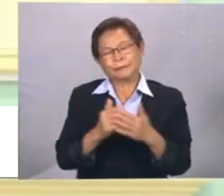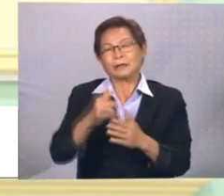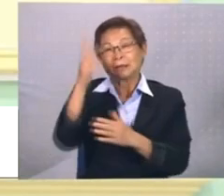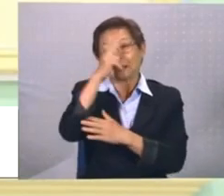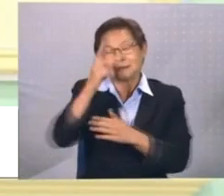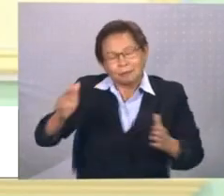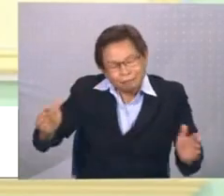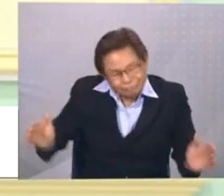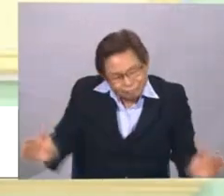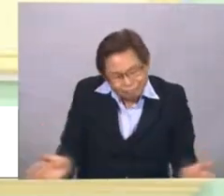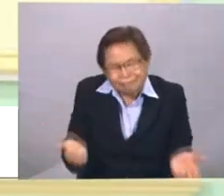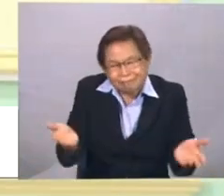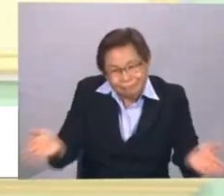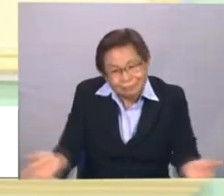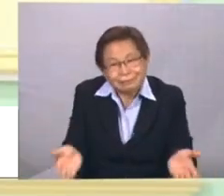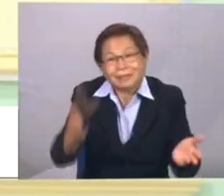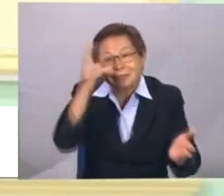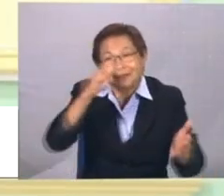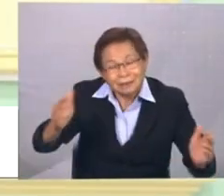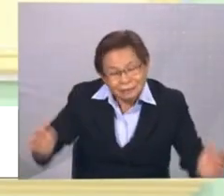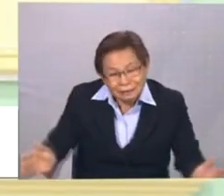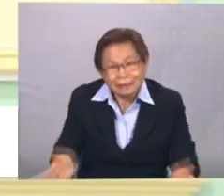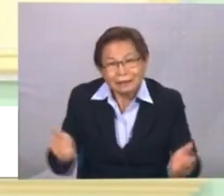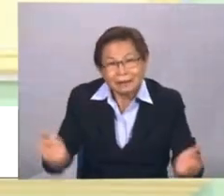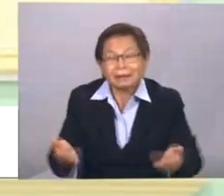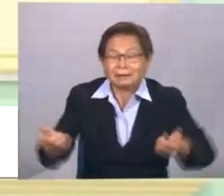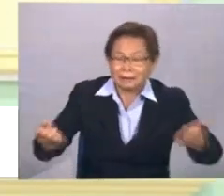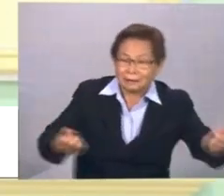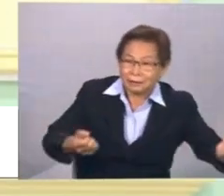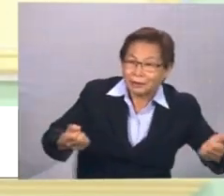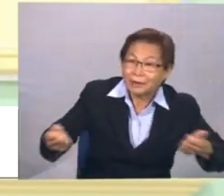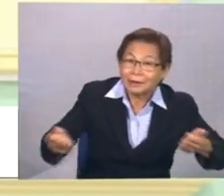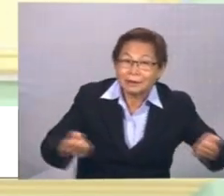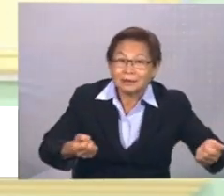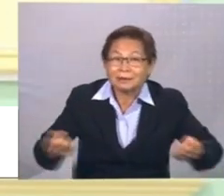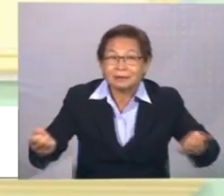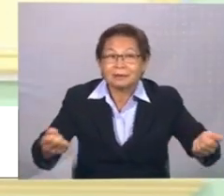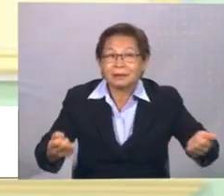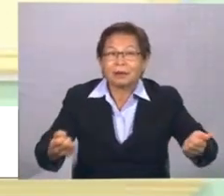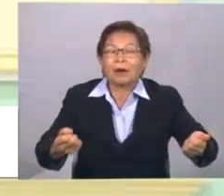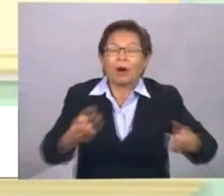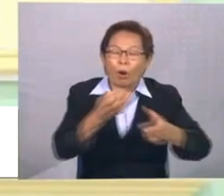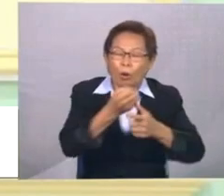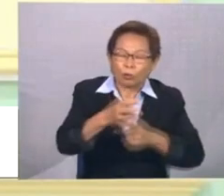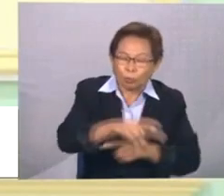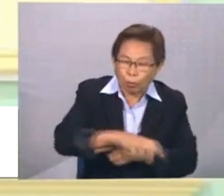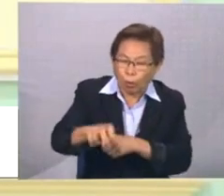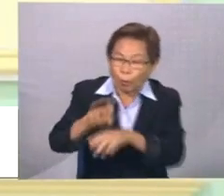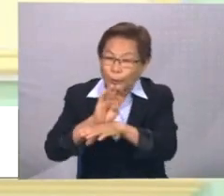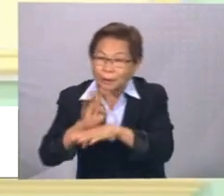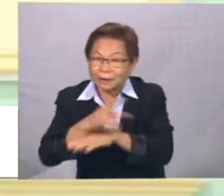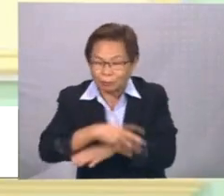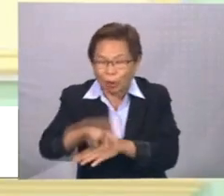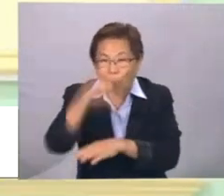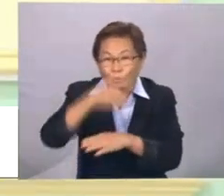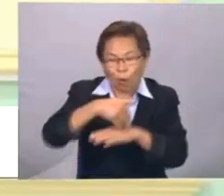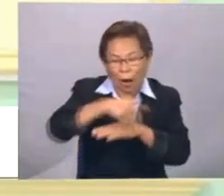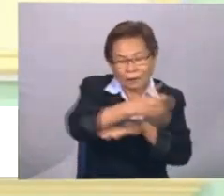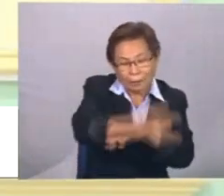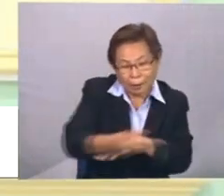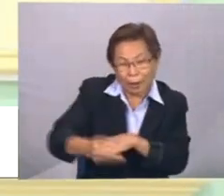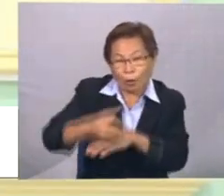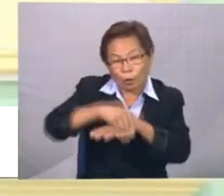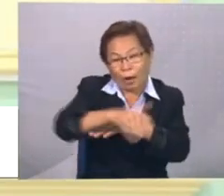menggalakkan Spanyol kendaraan ataupun pengangkutan komersial untuk barangan